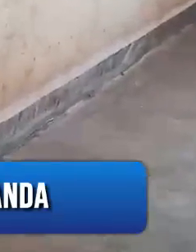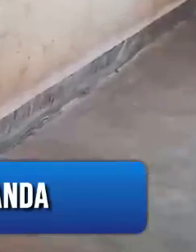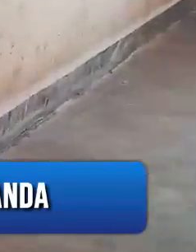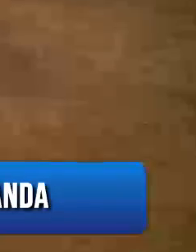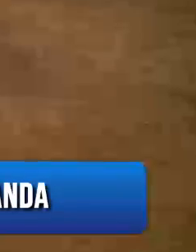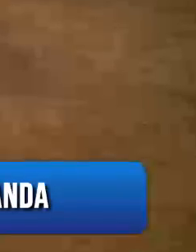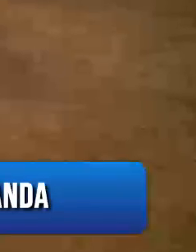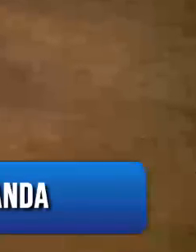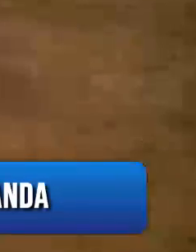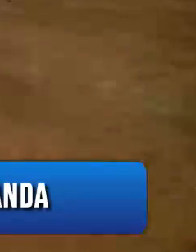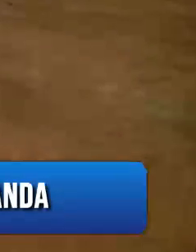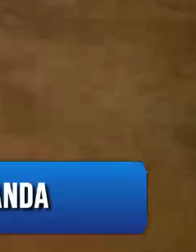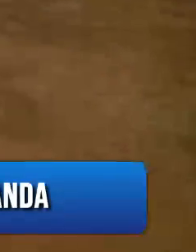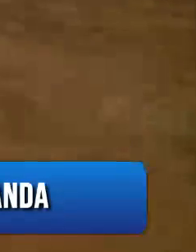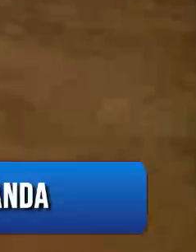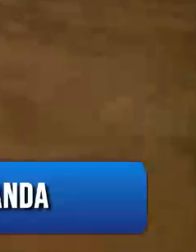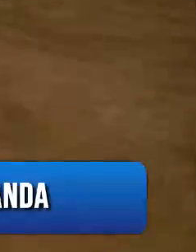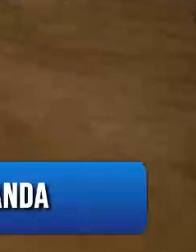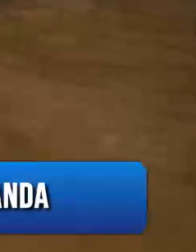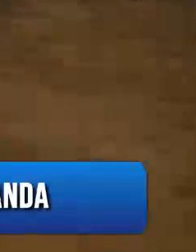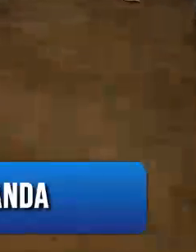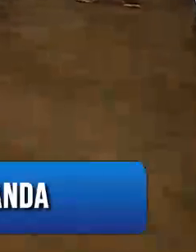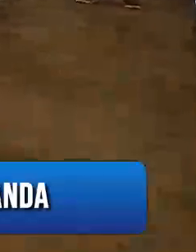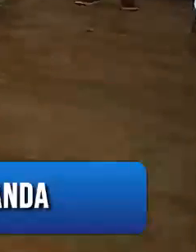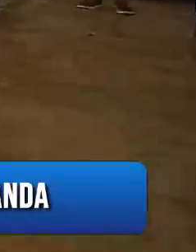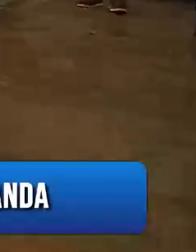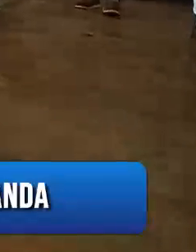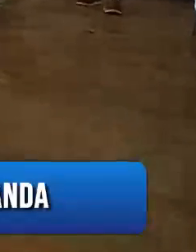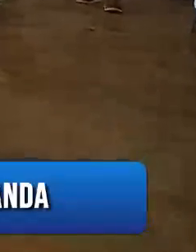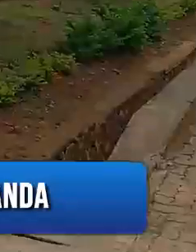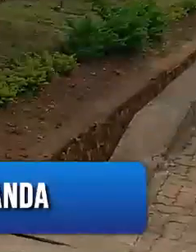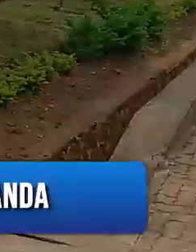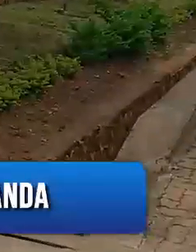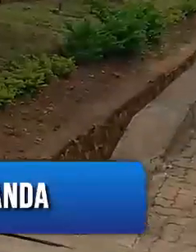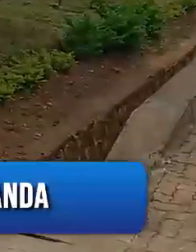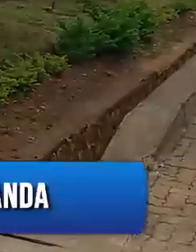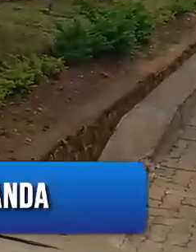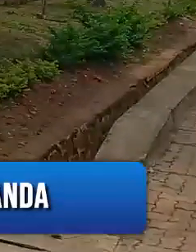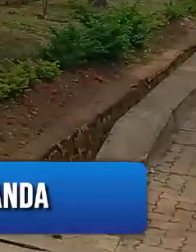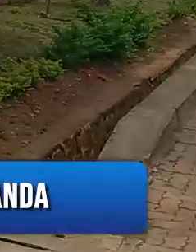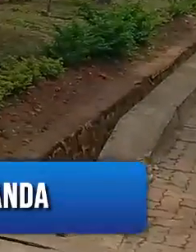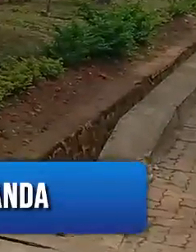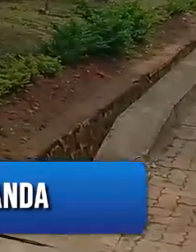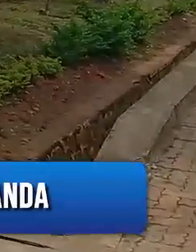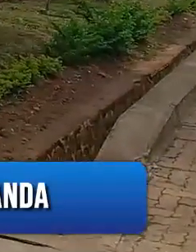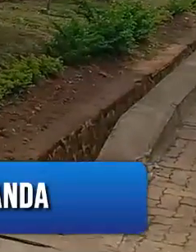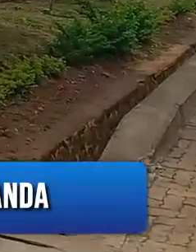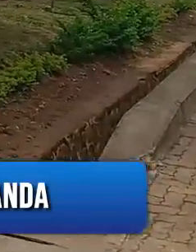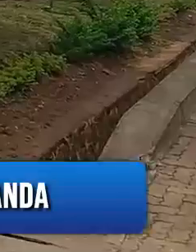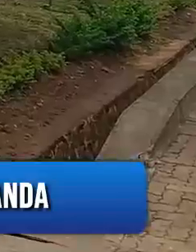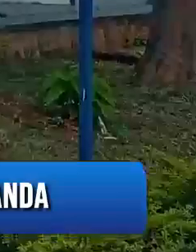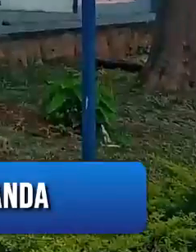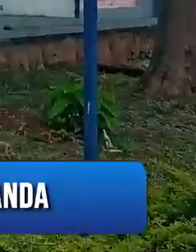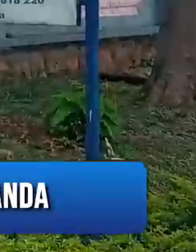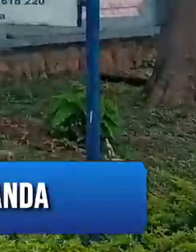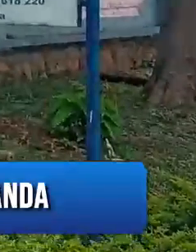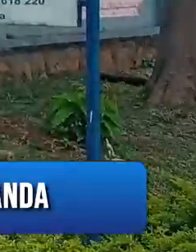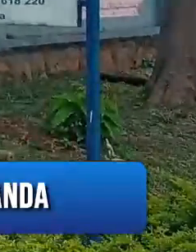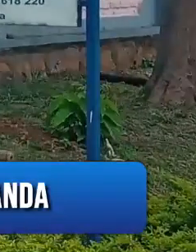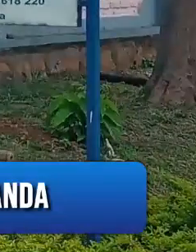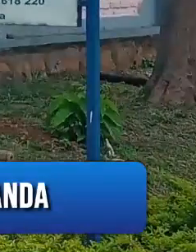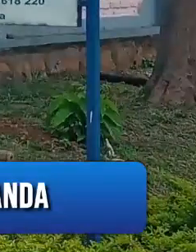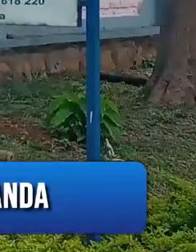z'ubwiherero n'ibindi. Icy'ingenzi ari ukubyumva gusa. Ibarushimwe biwe Kevin Christian BTN TV I Kigali.